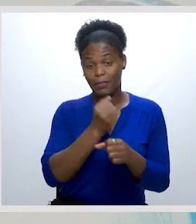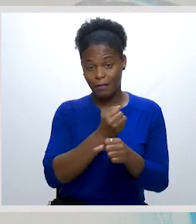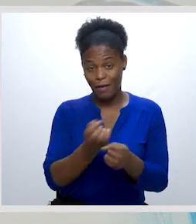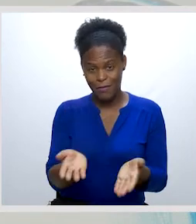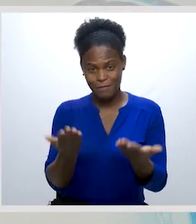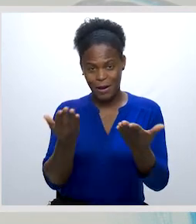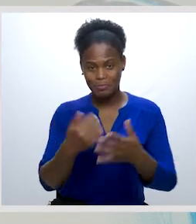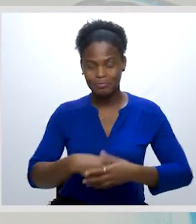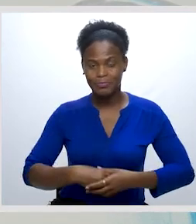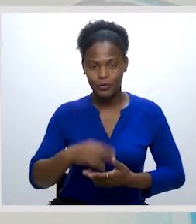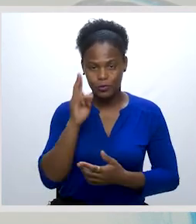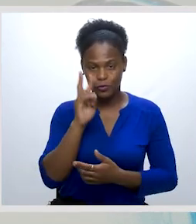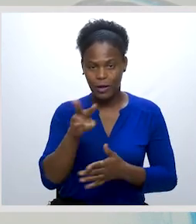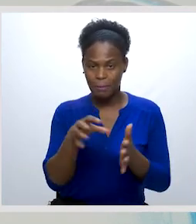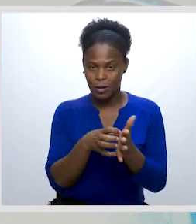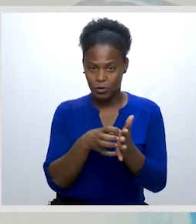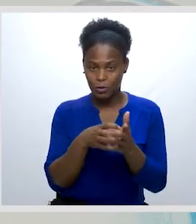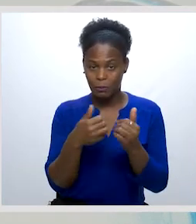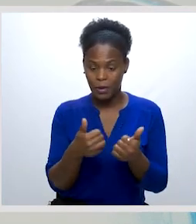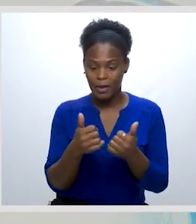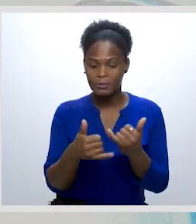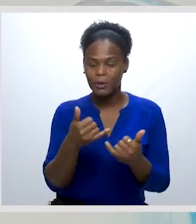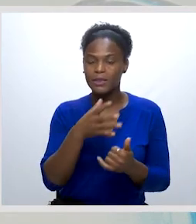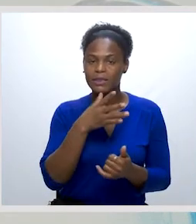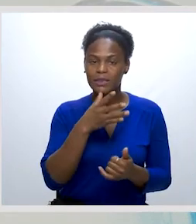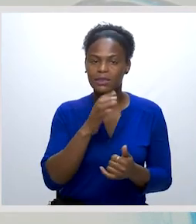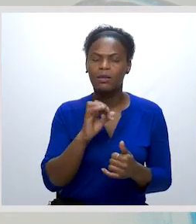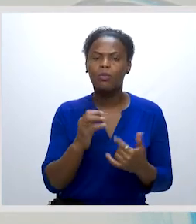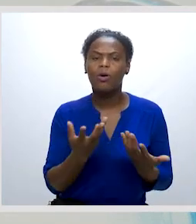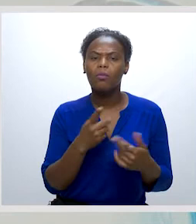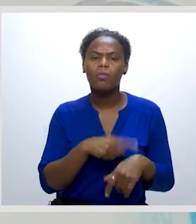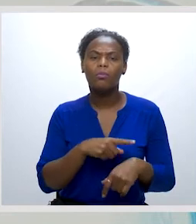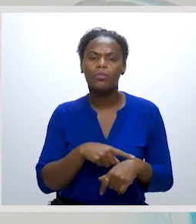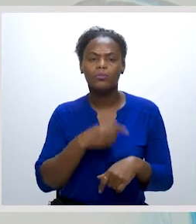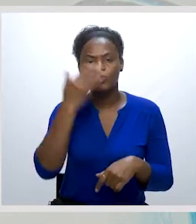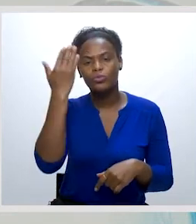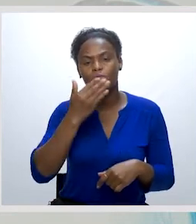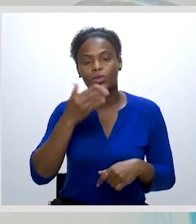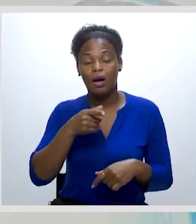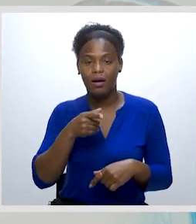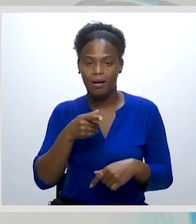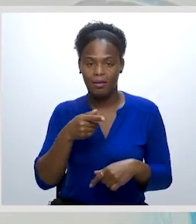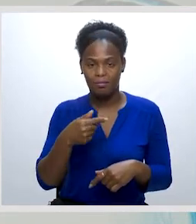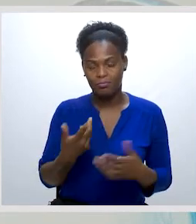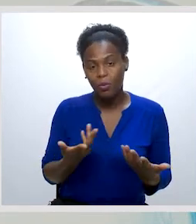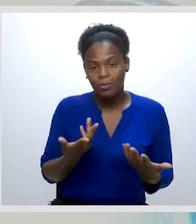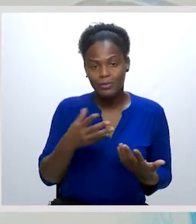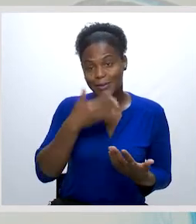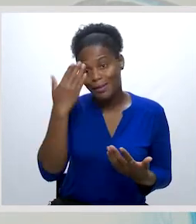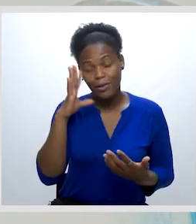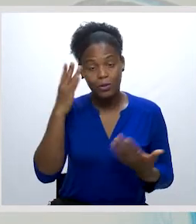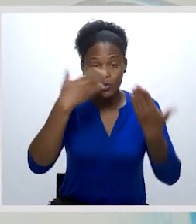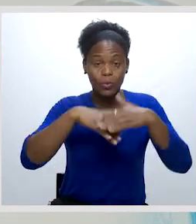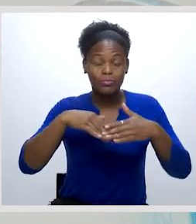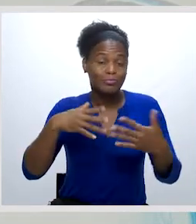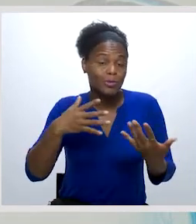travail. On y va? Observez bien les images et dites de quel moment de la journée il s'agit.